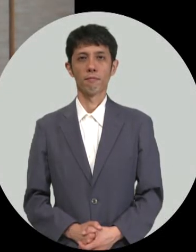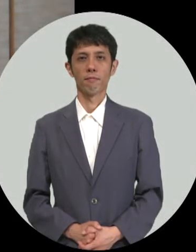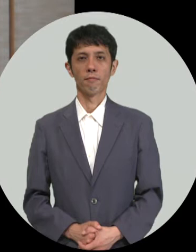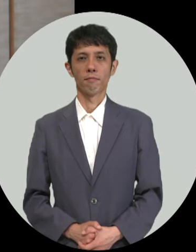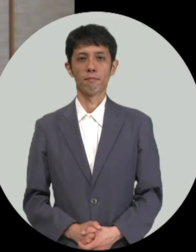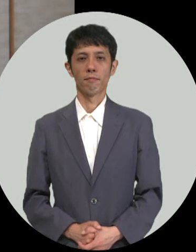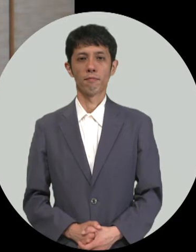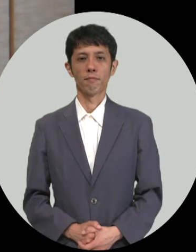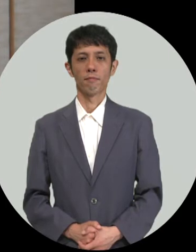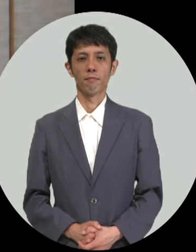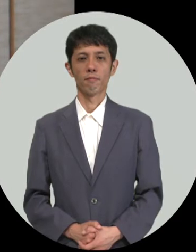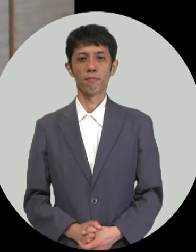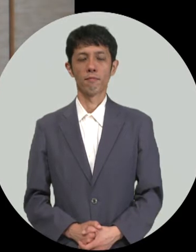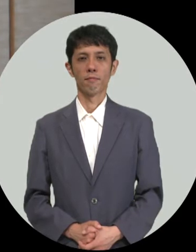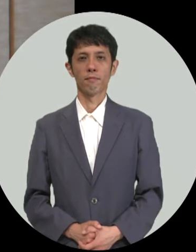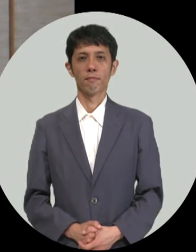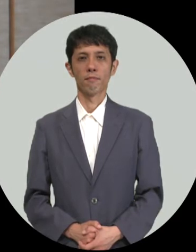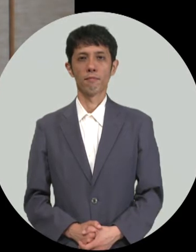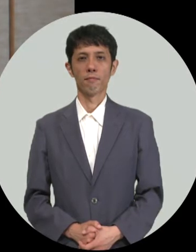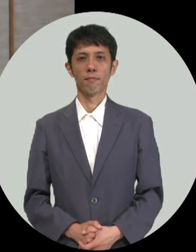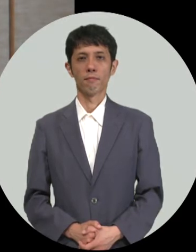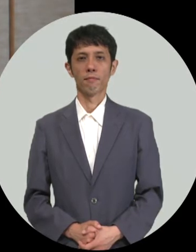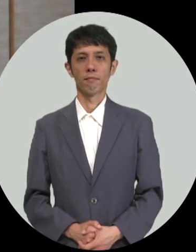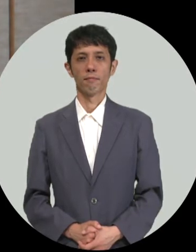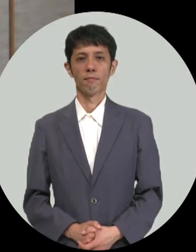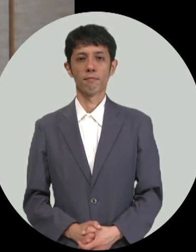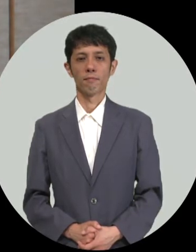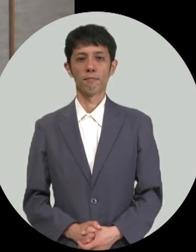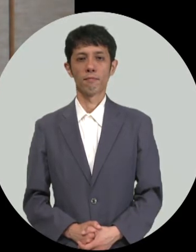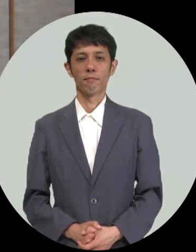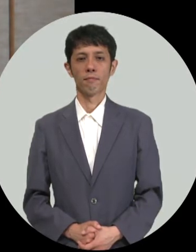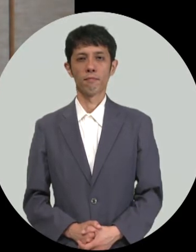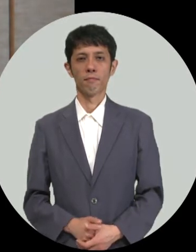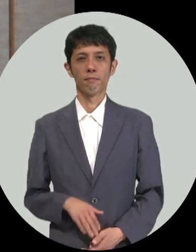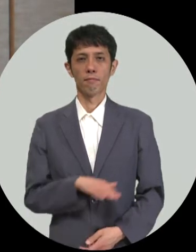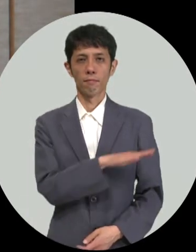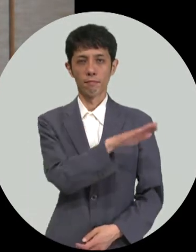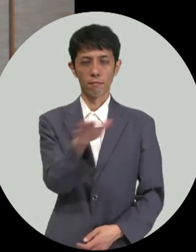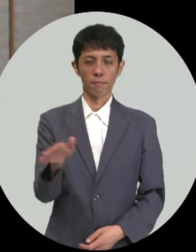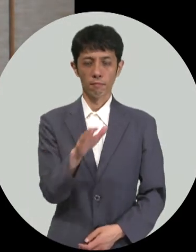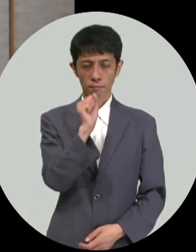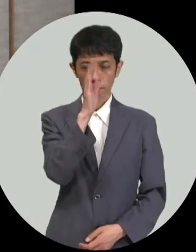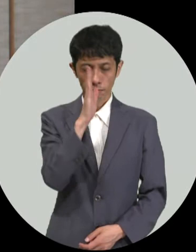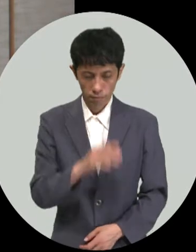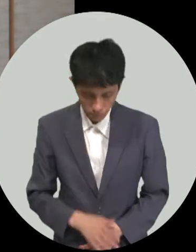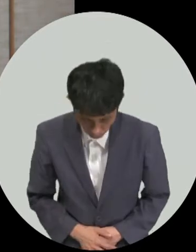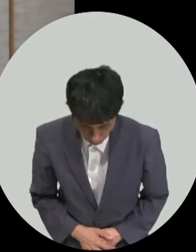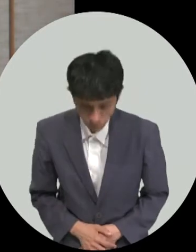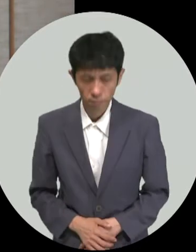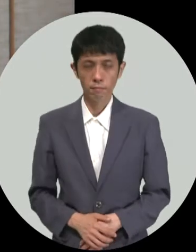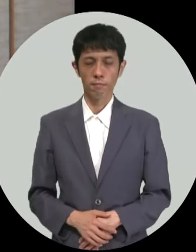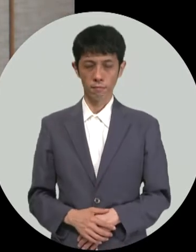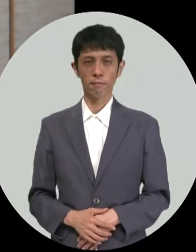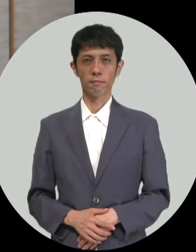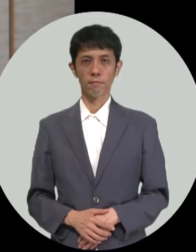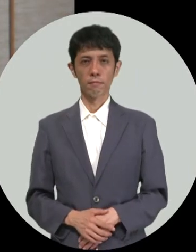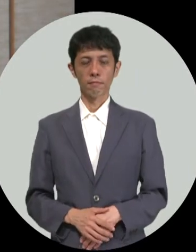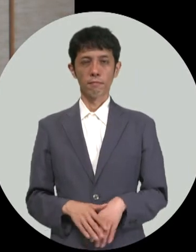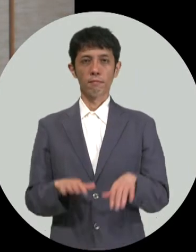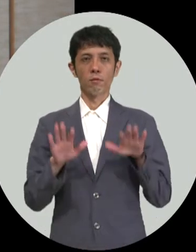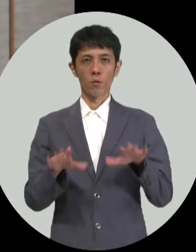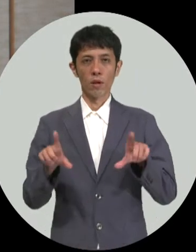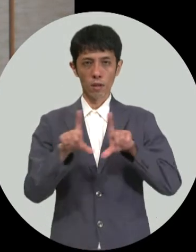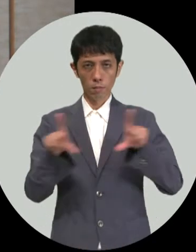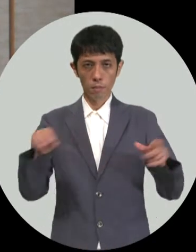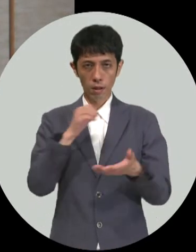それでは知事会見を始めます。初めに知事から発表がございます。 じゃあ皆さんよろしくお願いいたします。本日は一